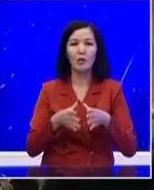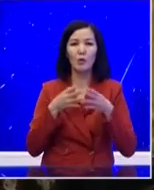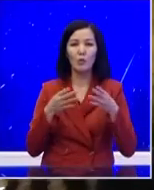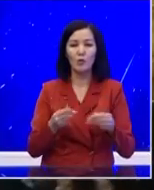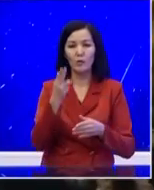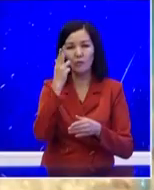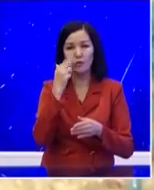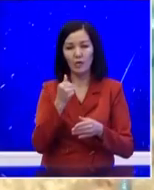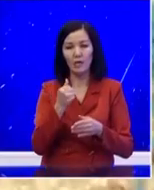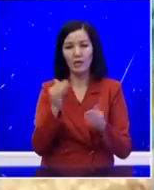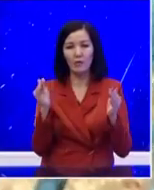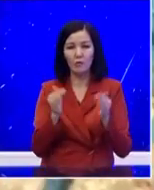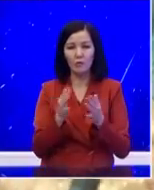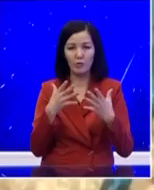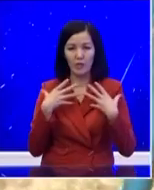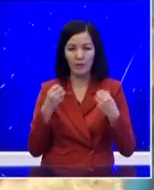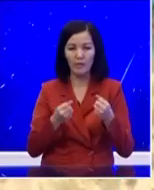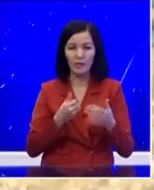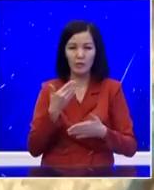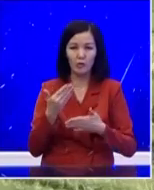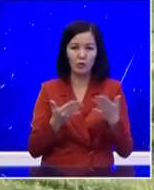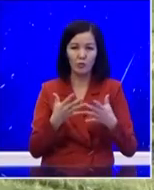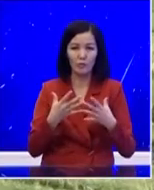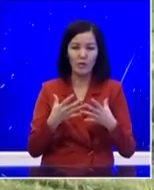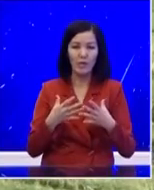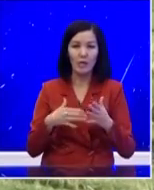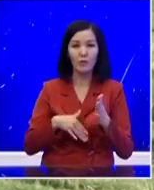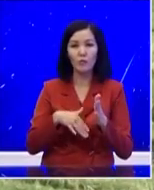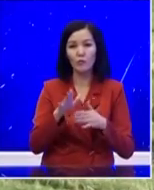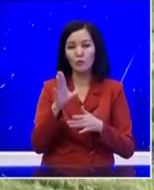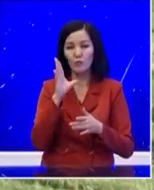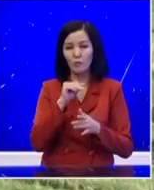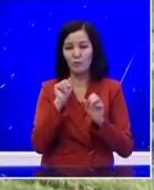жайлы болғаны қозылардың аман есен аяқтануына жақсы мүмкіндік берді дейді